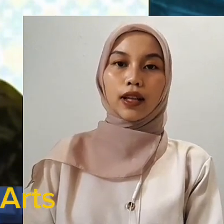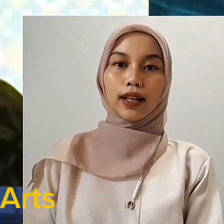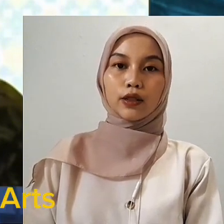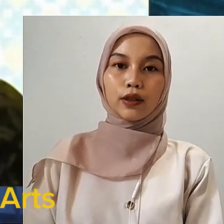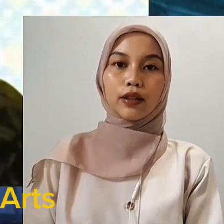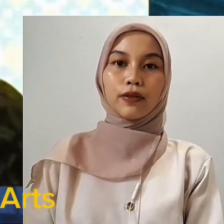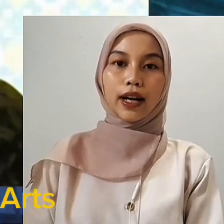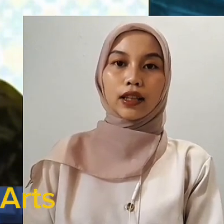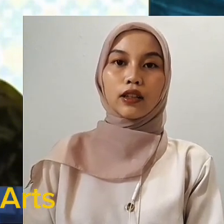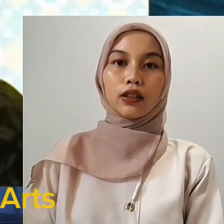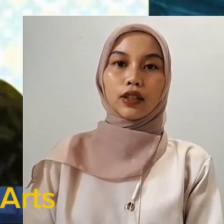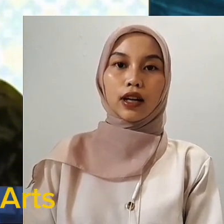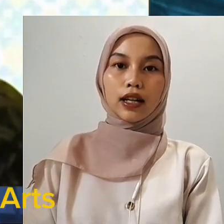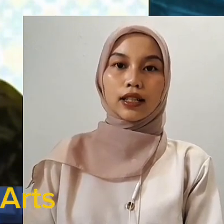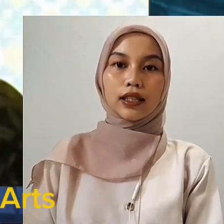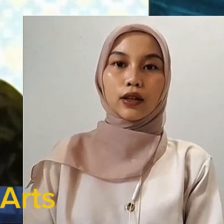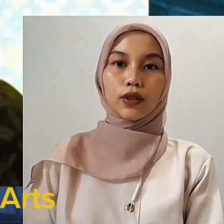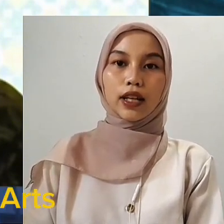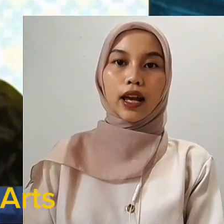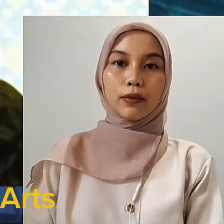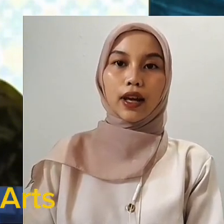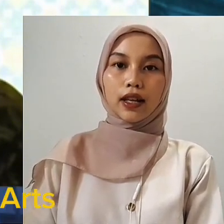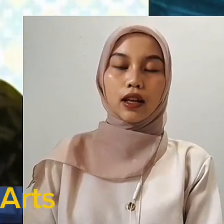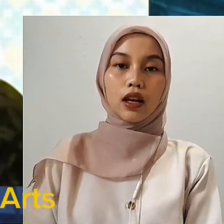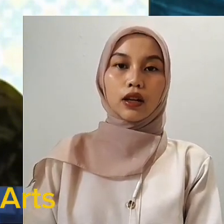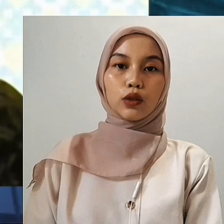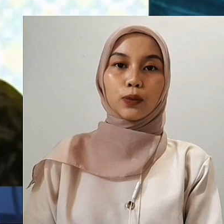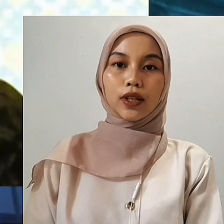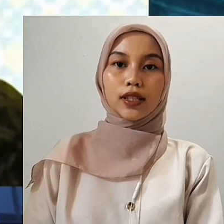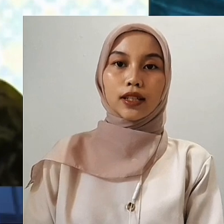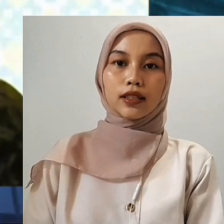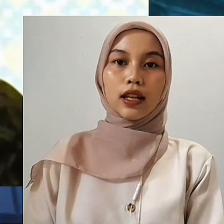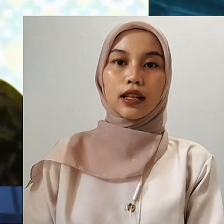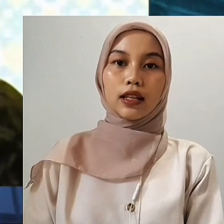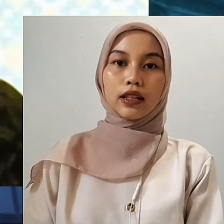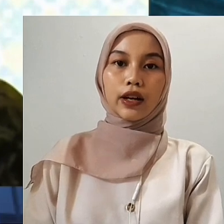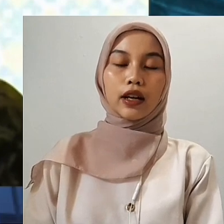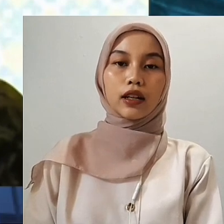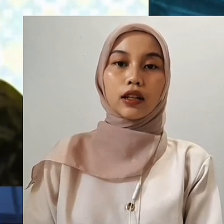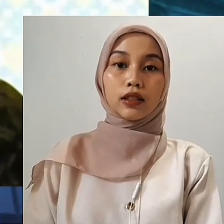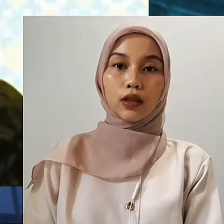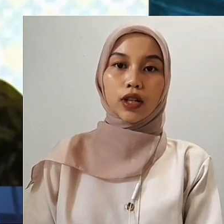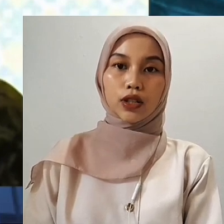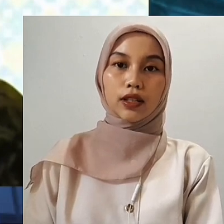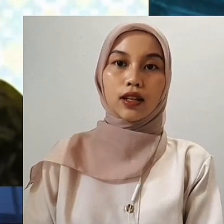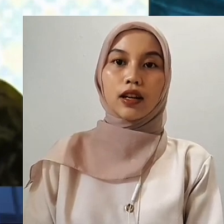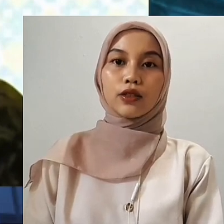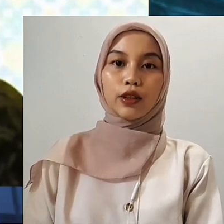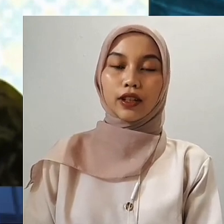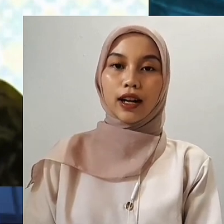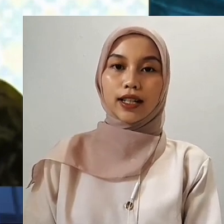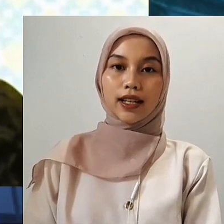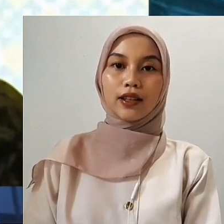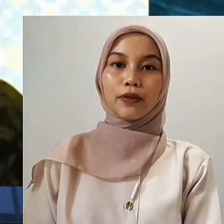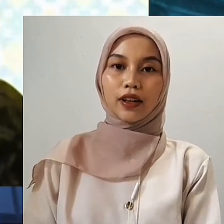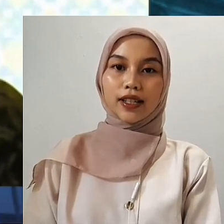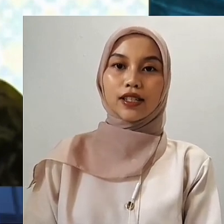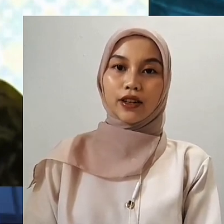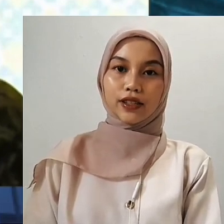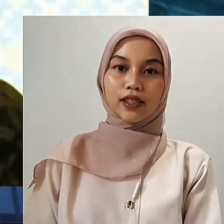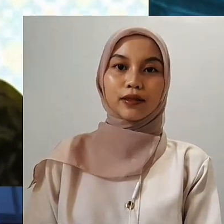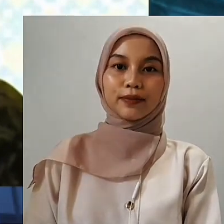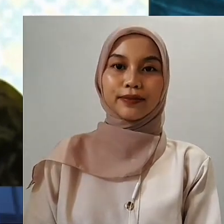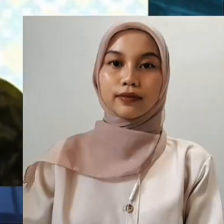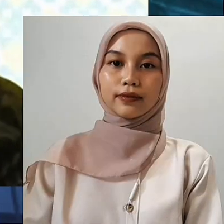we would like to invite Dr. Andi Saguni MA to present the current situation. Dr. Andi, the floor